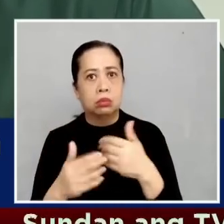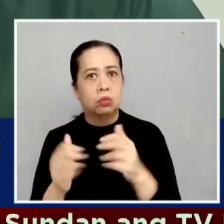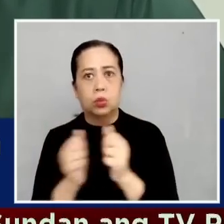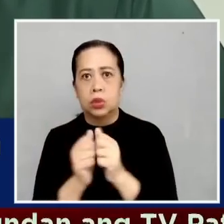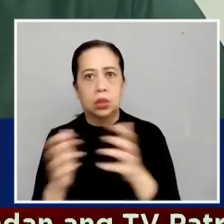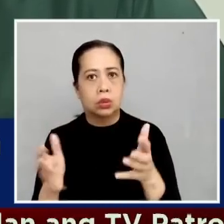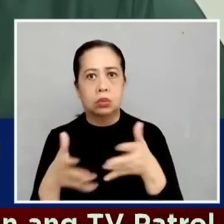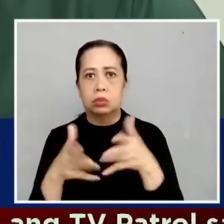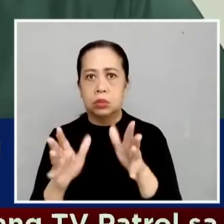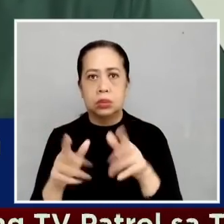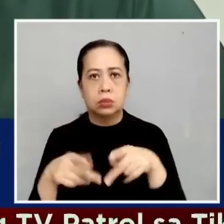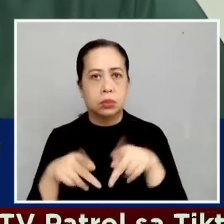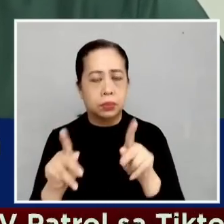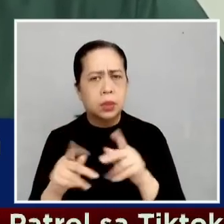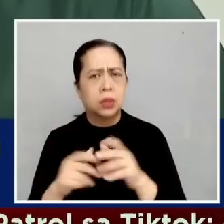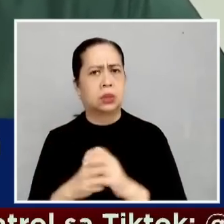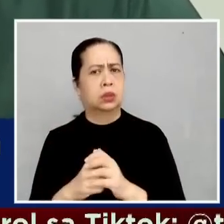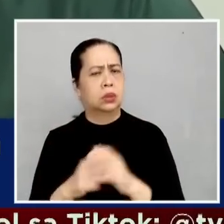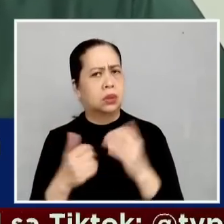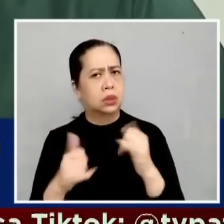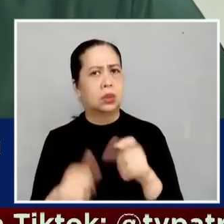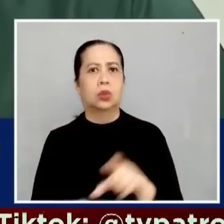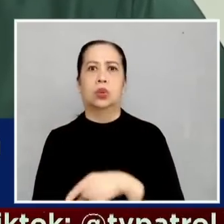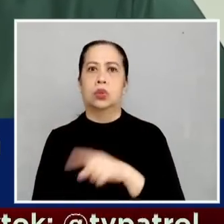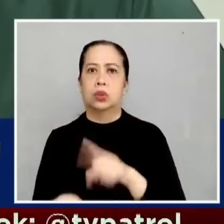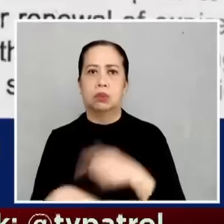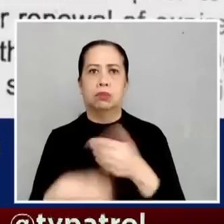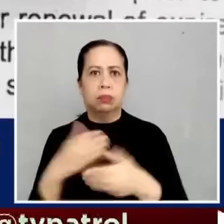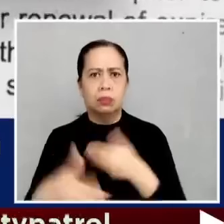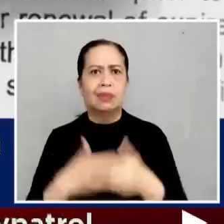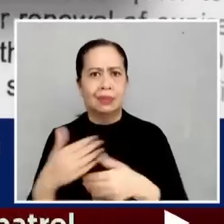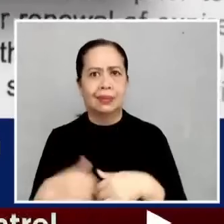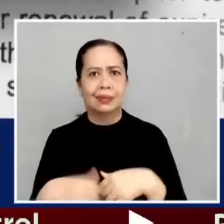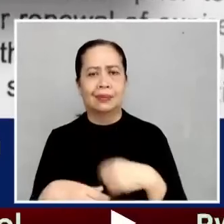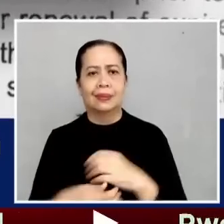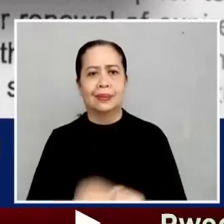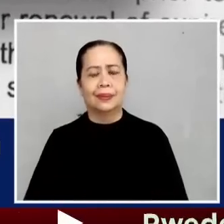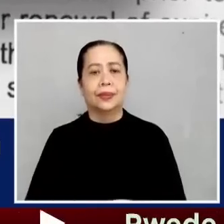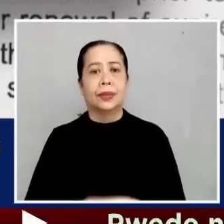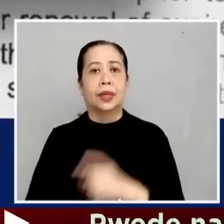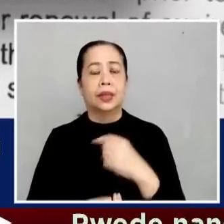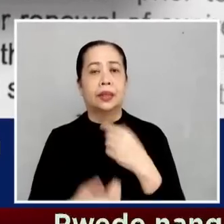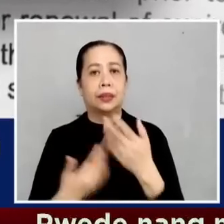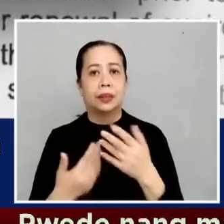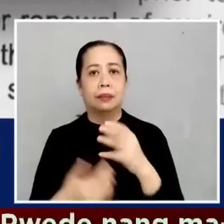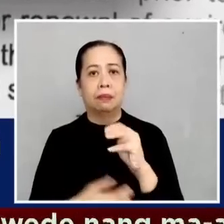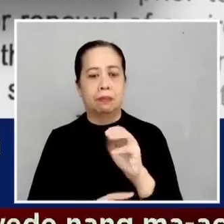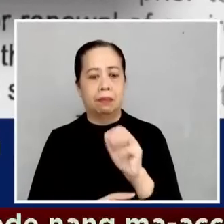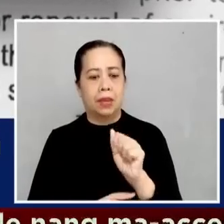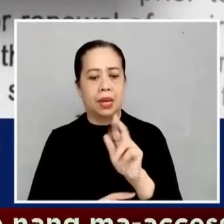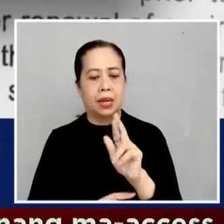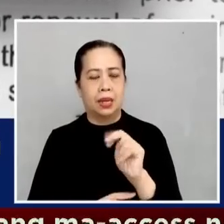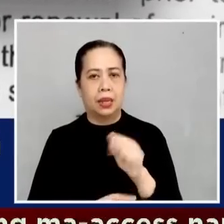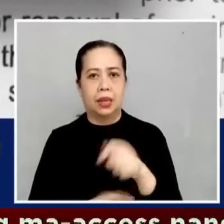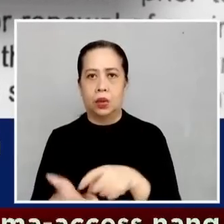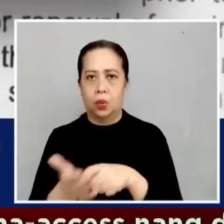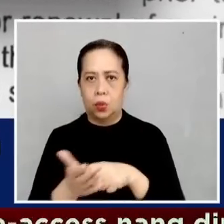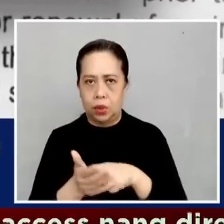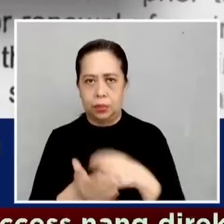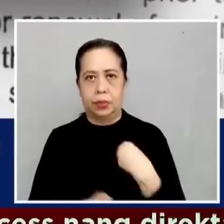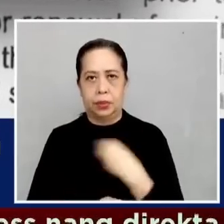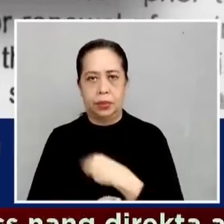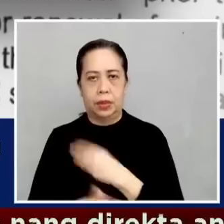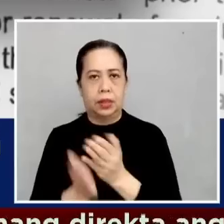necessary permits and yet matagal na po silang operating pala. Sa circular ng Marina, requirement na maging miyembro sa